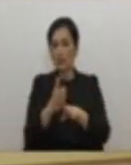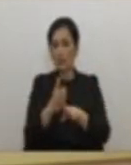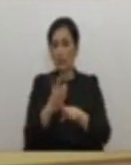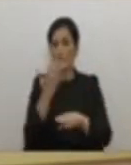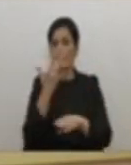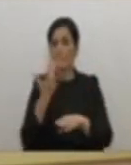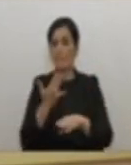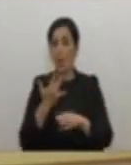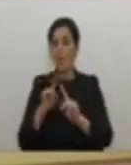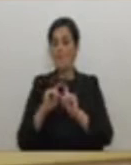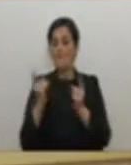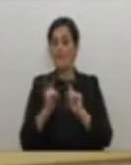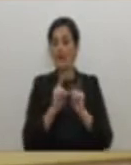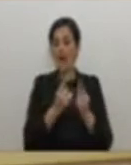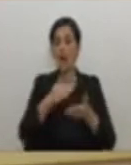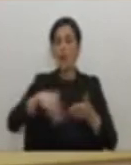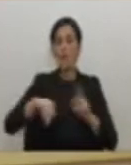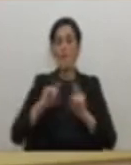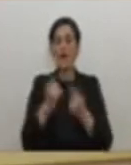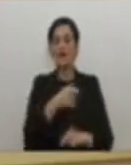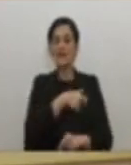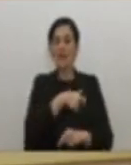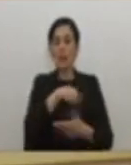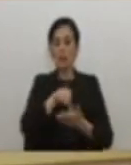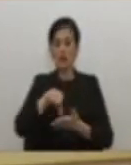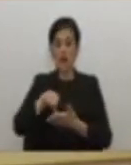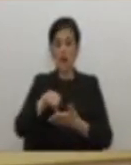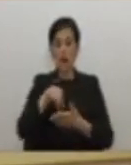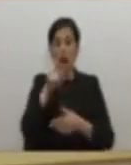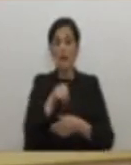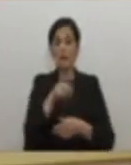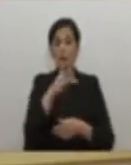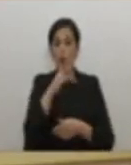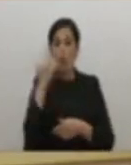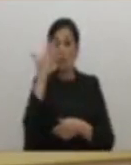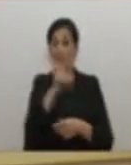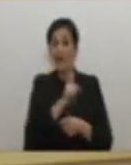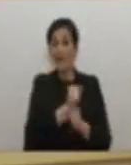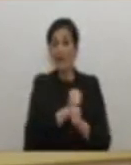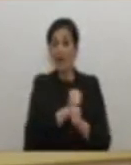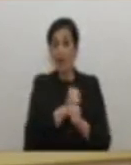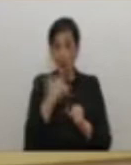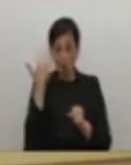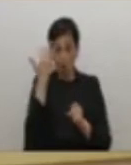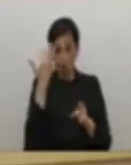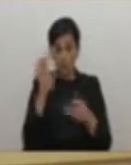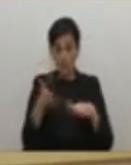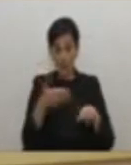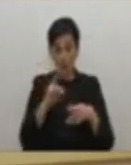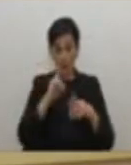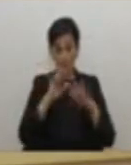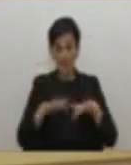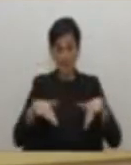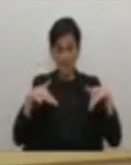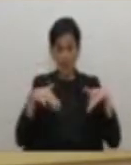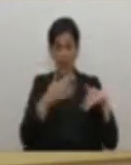პოლიტიკური ფრაქციები და უფრაქციო დეპუტატების წარმომადგენლობა. ამ დროს რა გააკეთა ოცნებამ? ესე იგი, ოცნებას ბათუმის საკრებულოში აქვს,